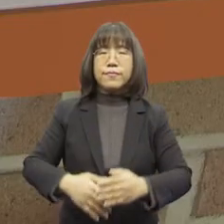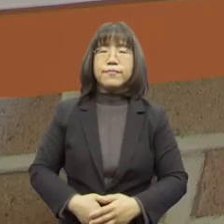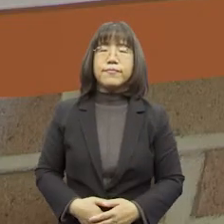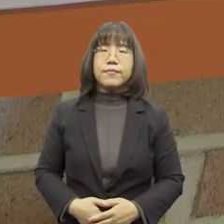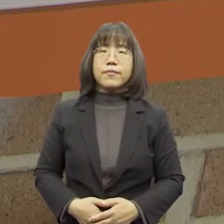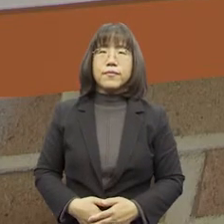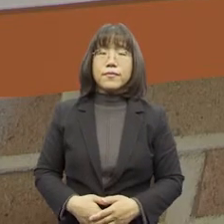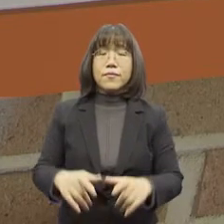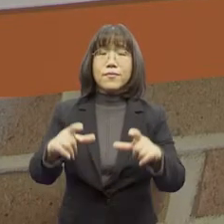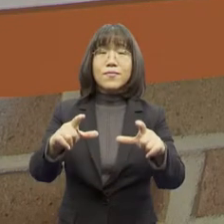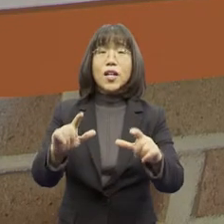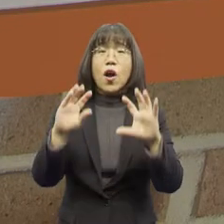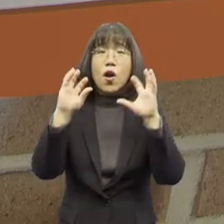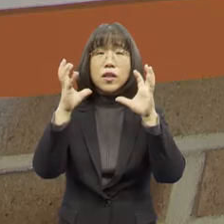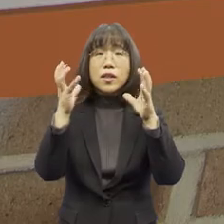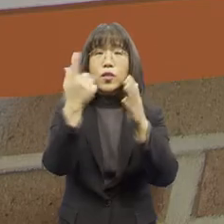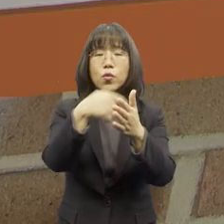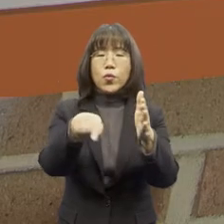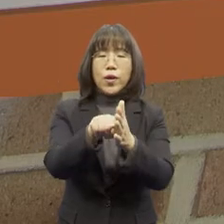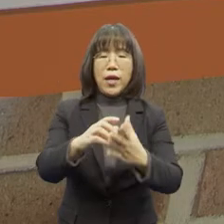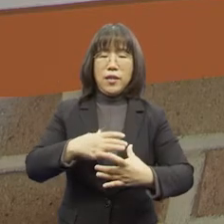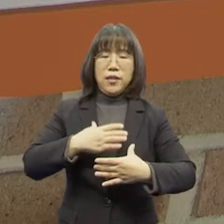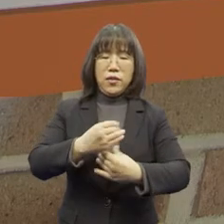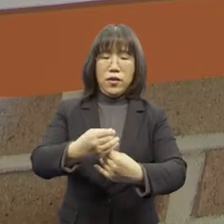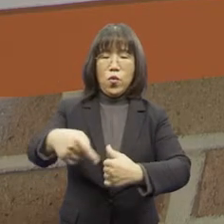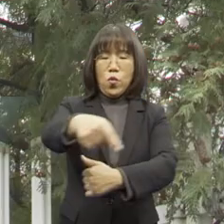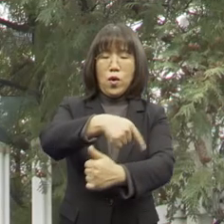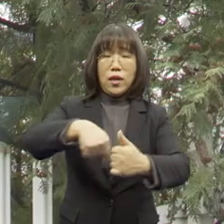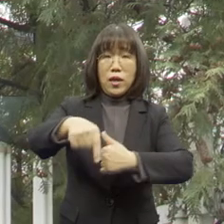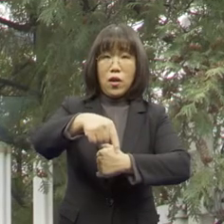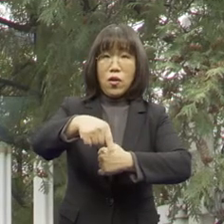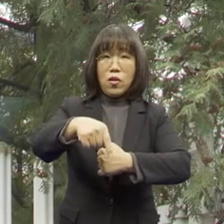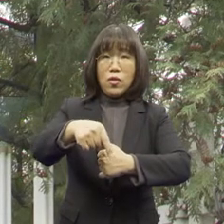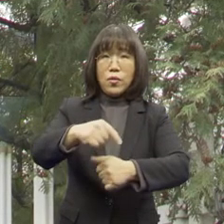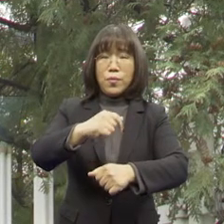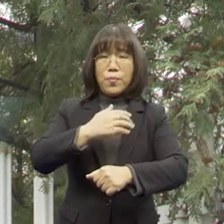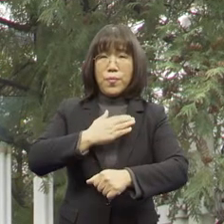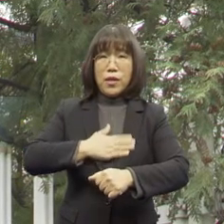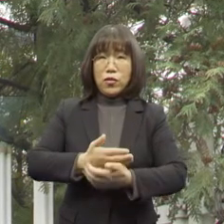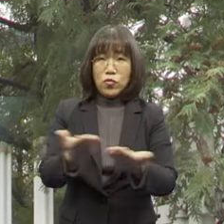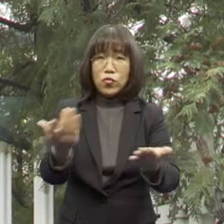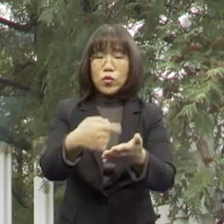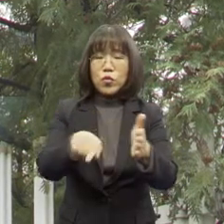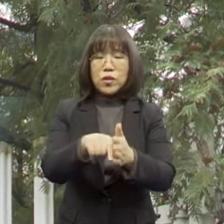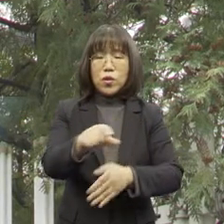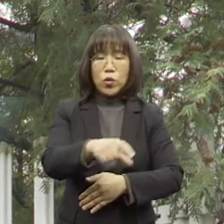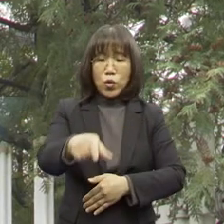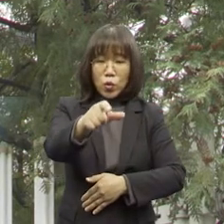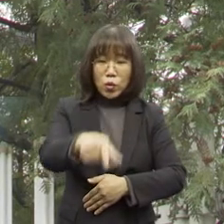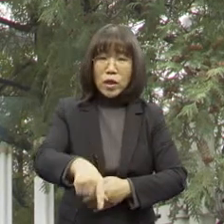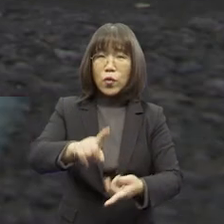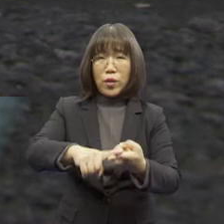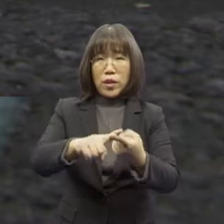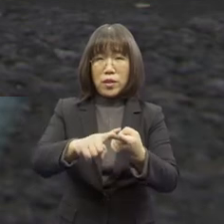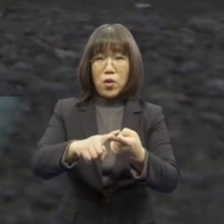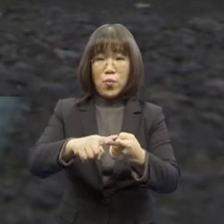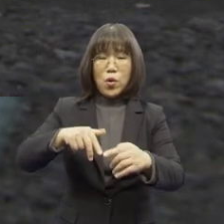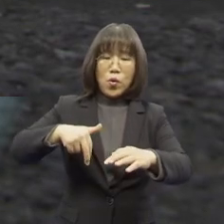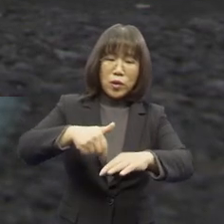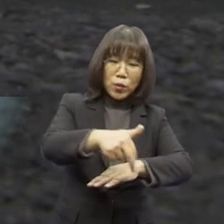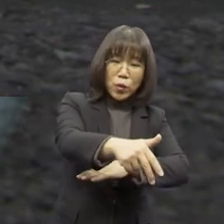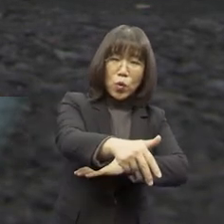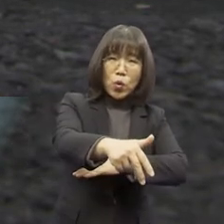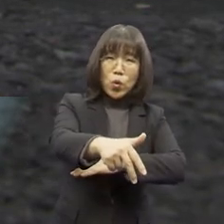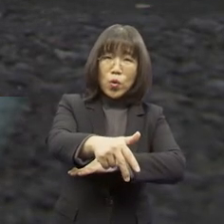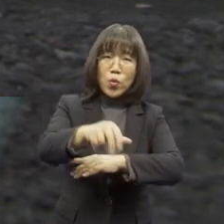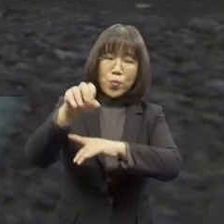안전망을 관리하고 있습니다. 또 구는 어린이들에게 안전한 환경을 조성하기 위해 교차로 알림이 설치,